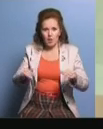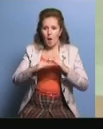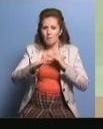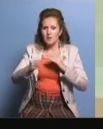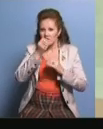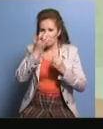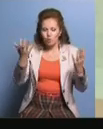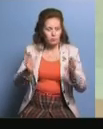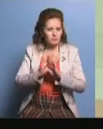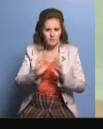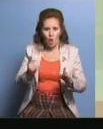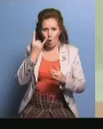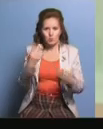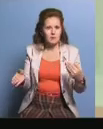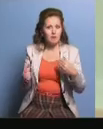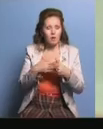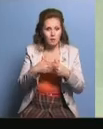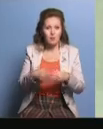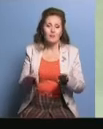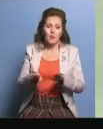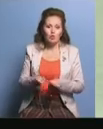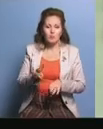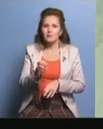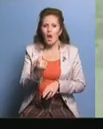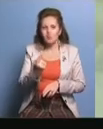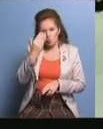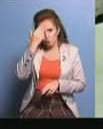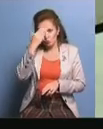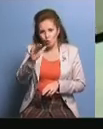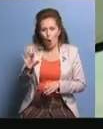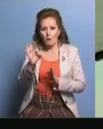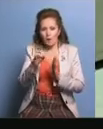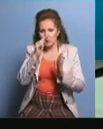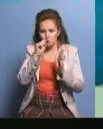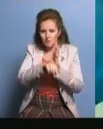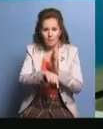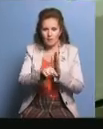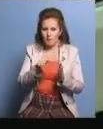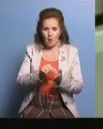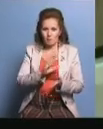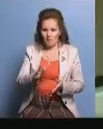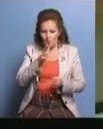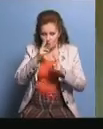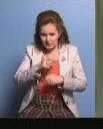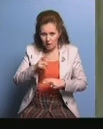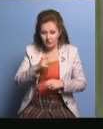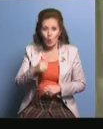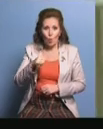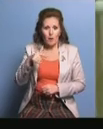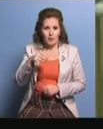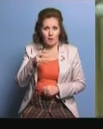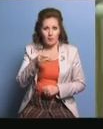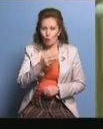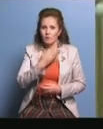цветочка, окна закрыты наглухо. Так, чтобы ни один чужеродный организм во время исследования ДНК не проник. У генетиков нет права